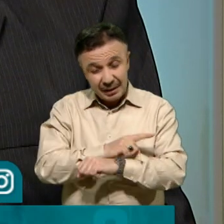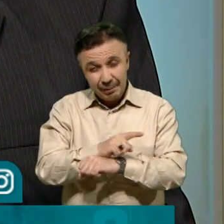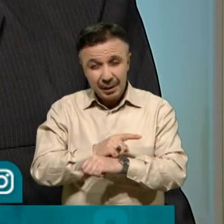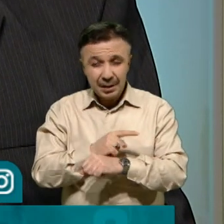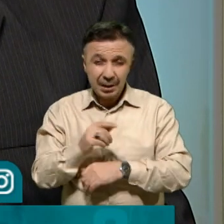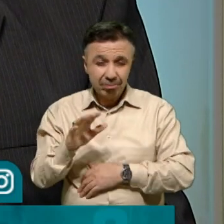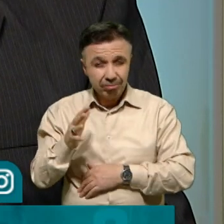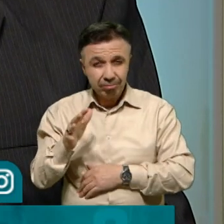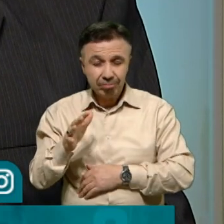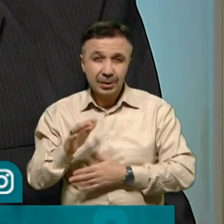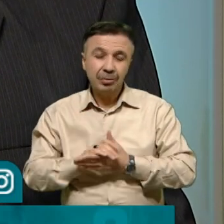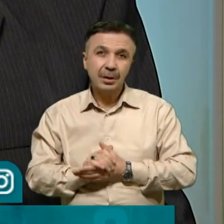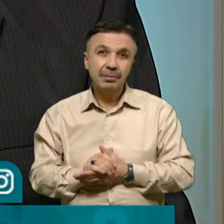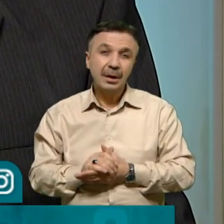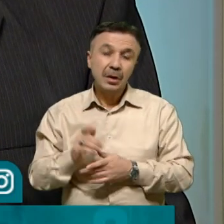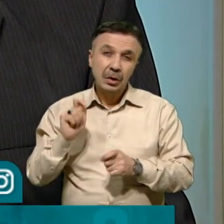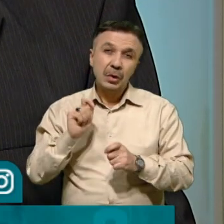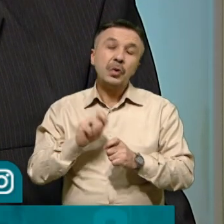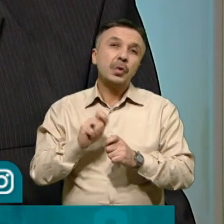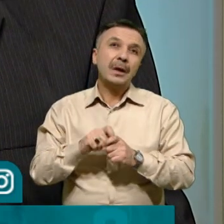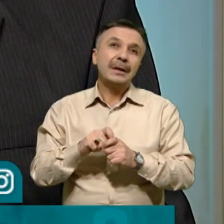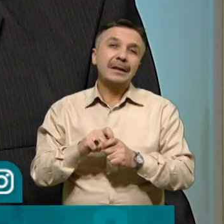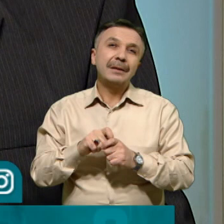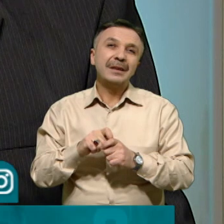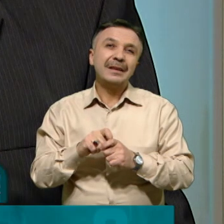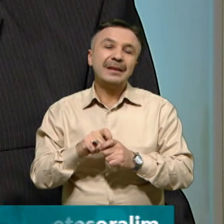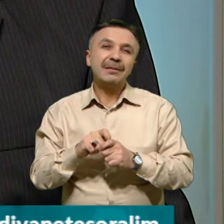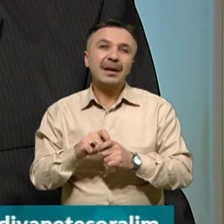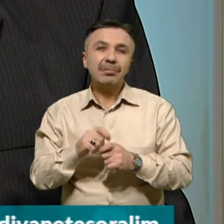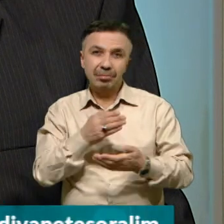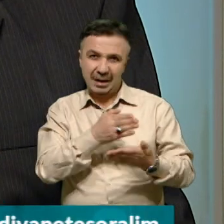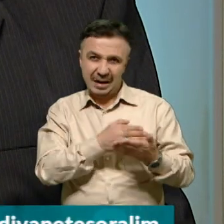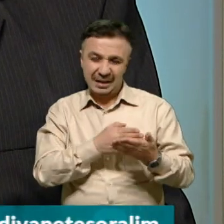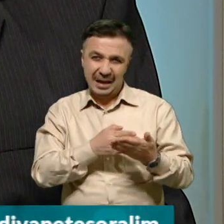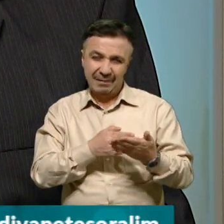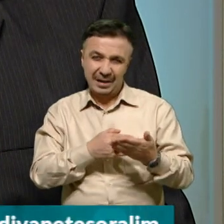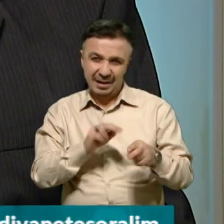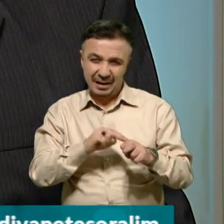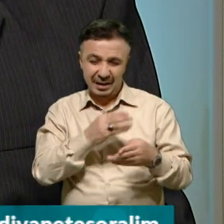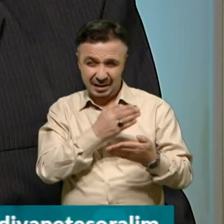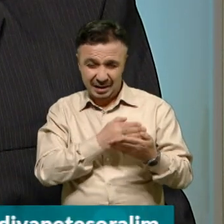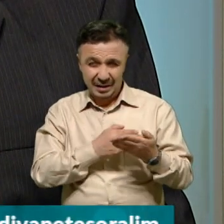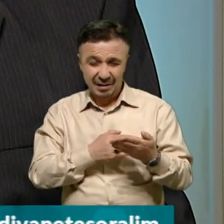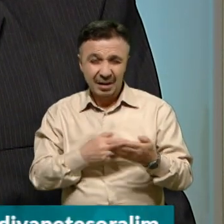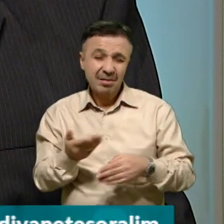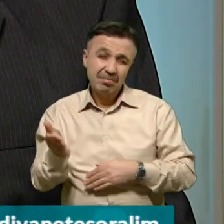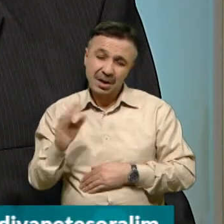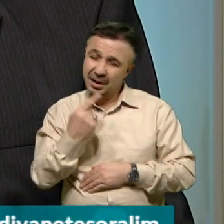yukarı işte kullandığımız kartlar var, alışveriş kartları var, başkaları var. Hı hı.